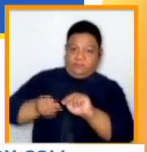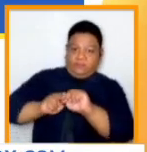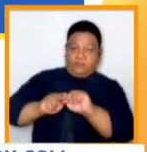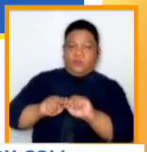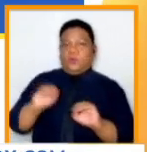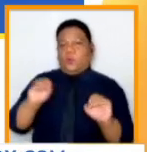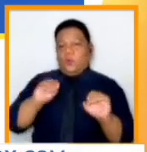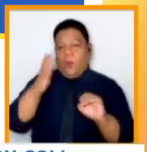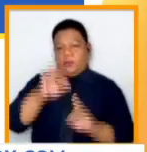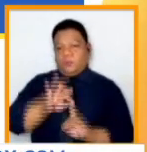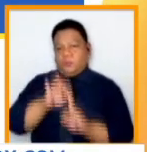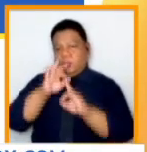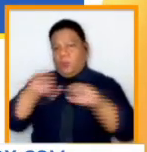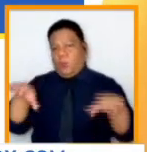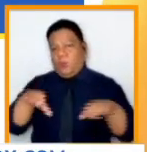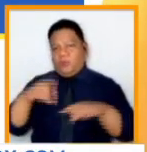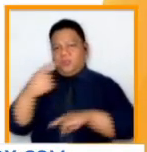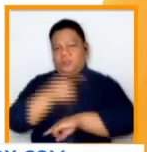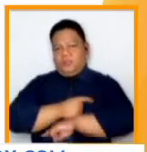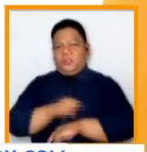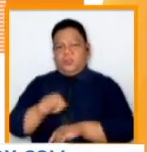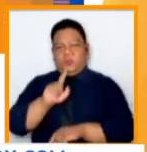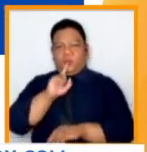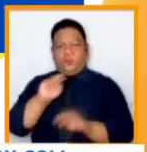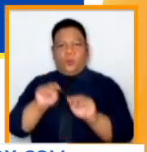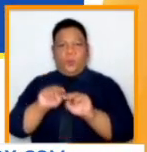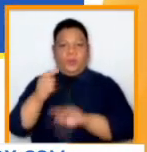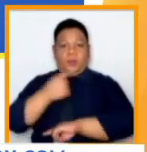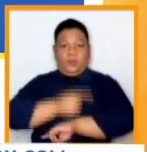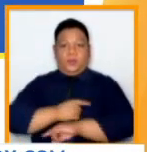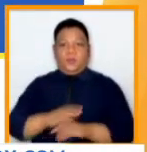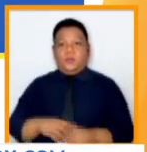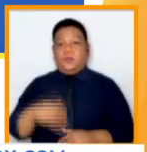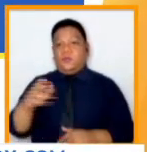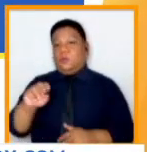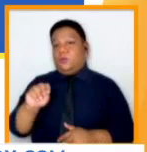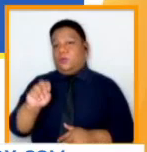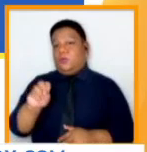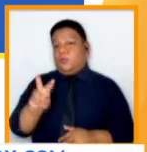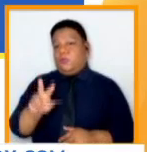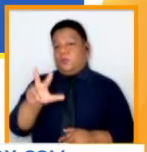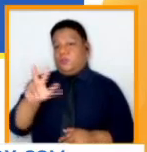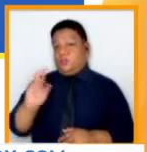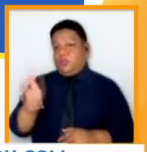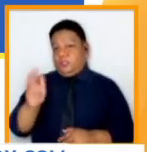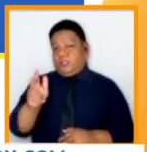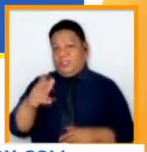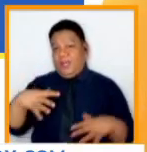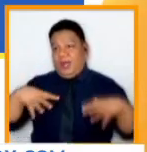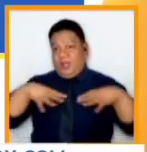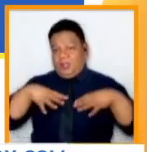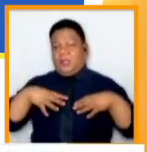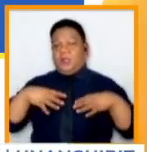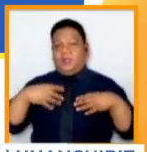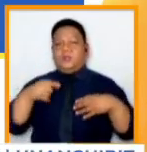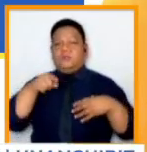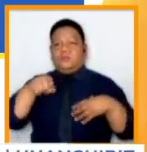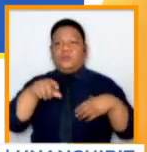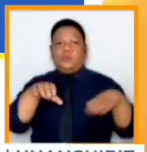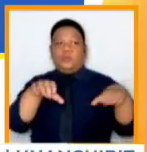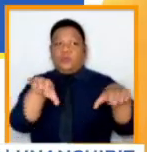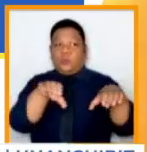itong ordinaryong araw. Sa November 30 na isa pong regular holiday, may sweldo pa rin ang empleyado kahit hindi siya